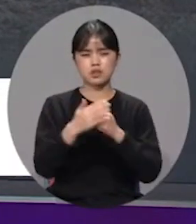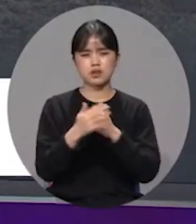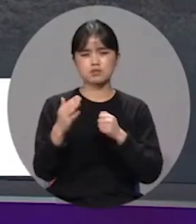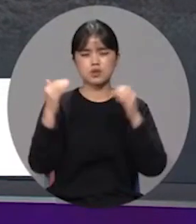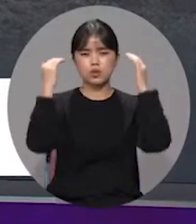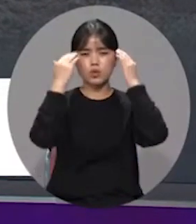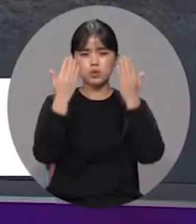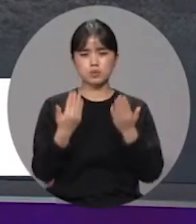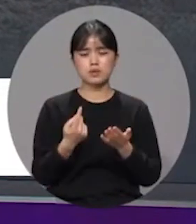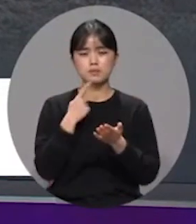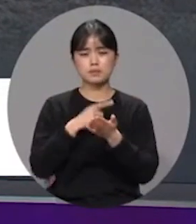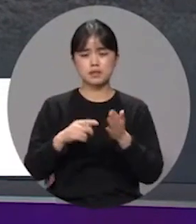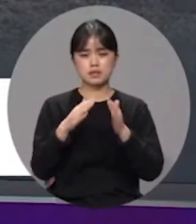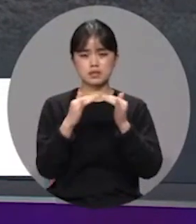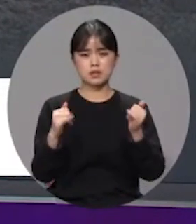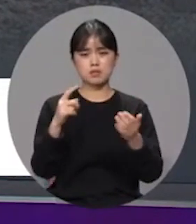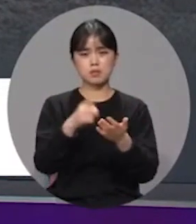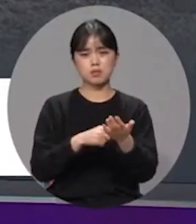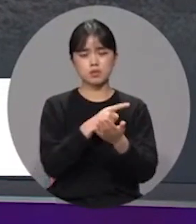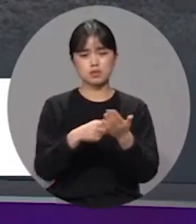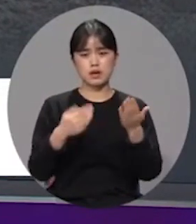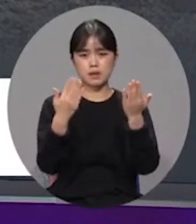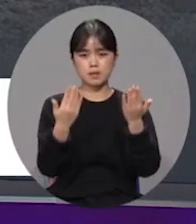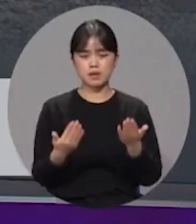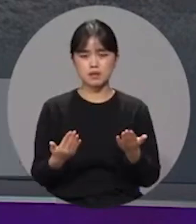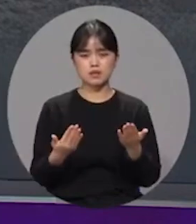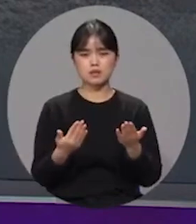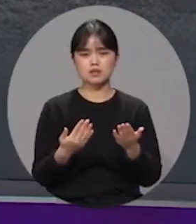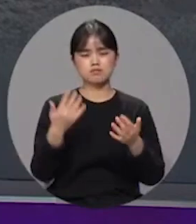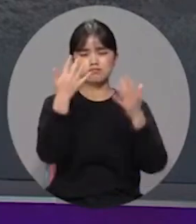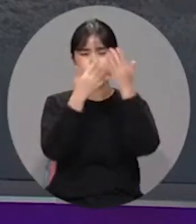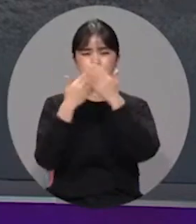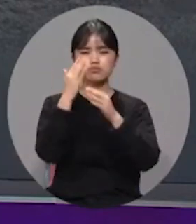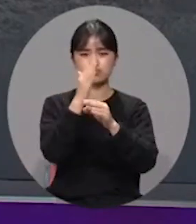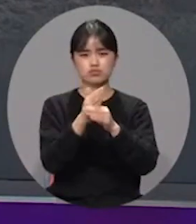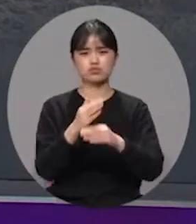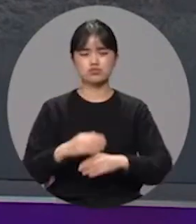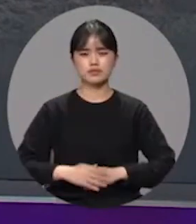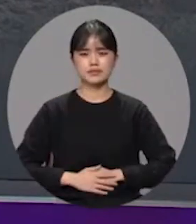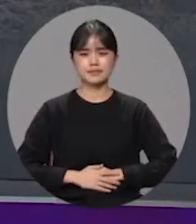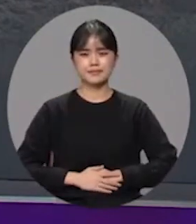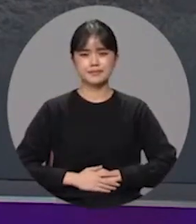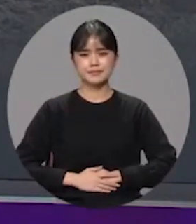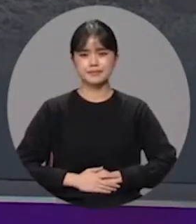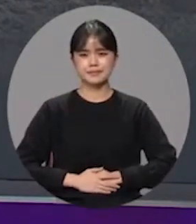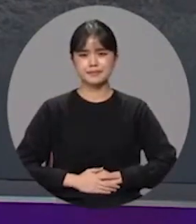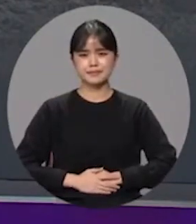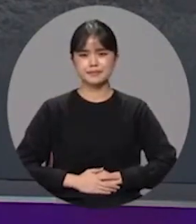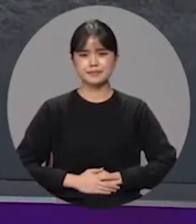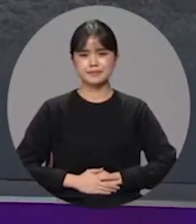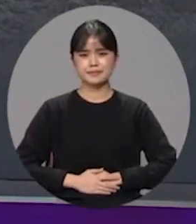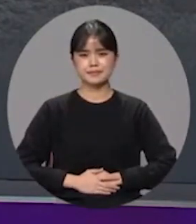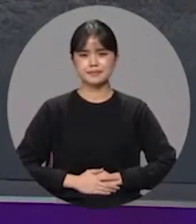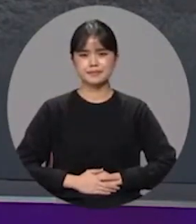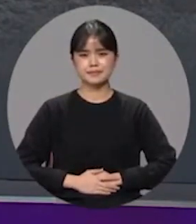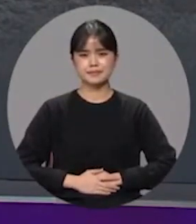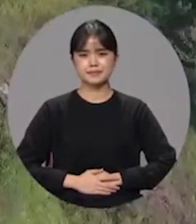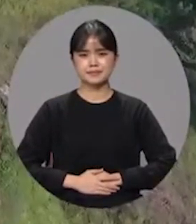겪은 피해자들은 피해를 보상받을 길조차 막막한 상황입니다. 허윤호 기자입니다.